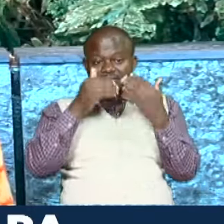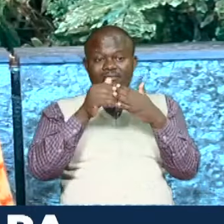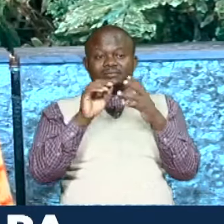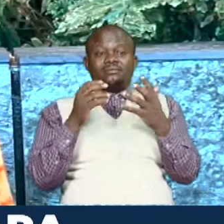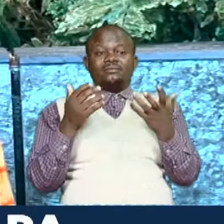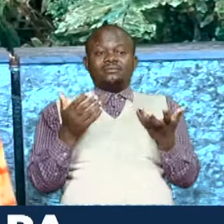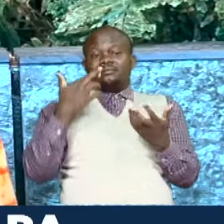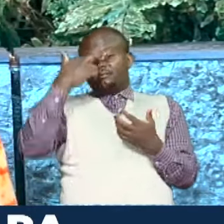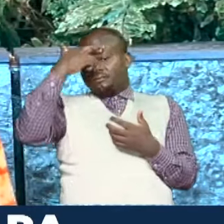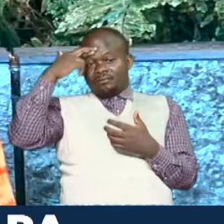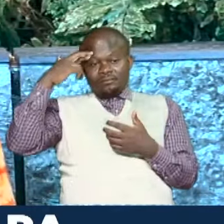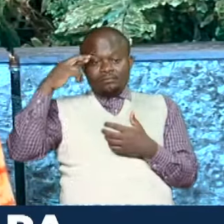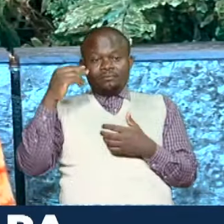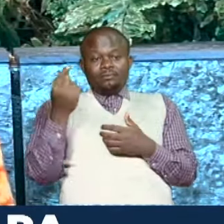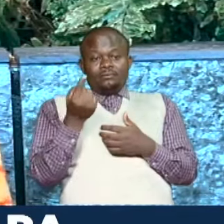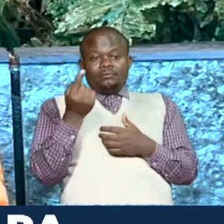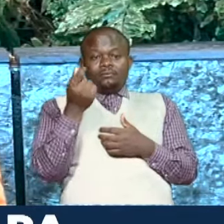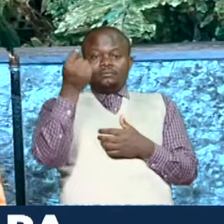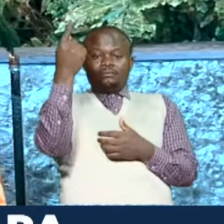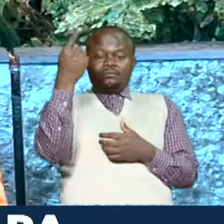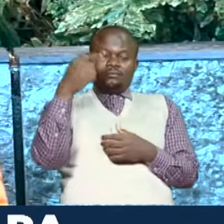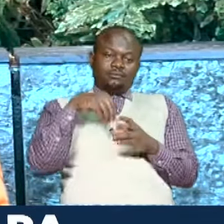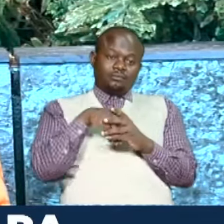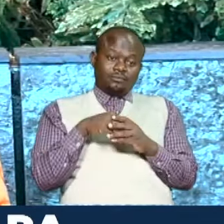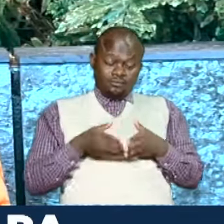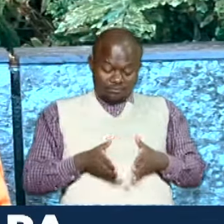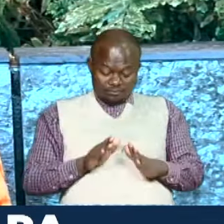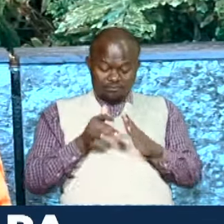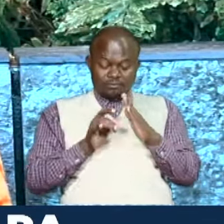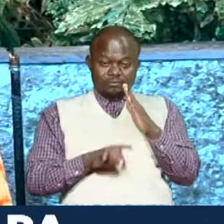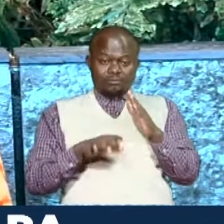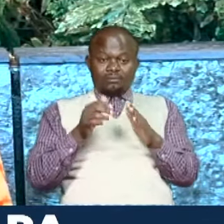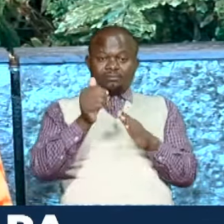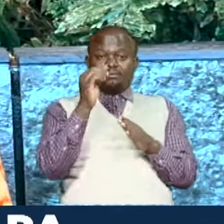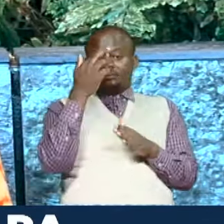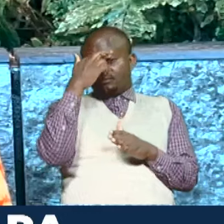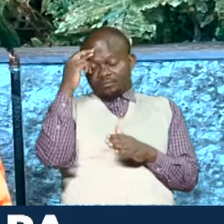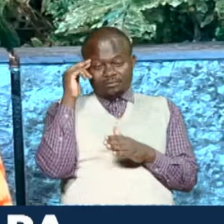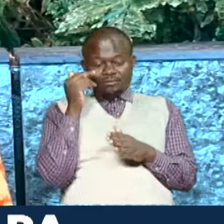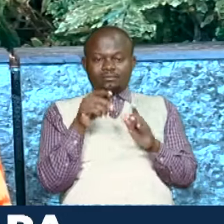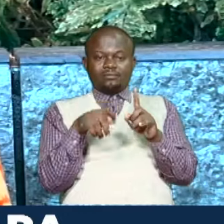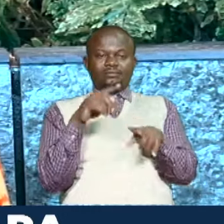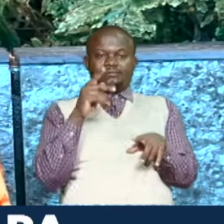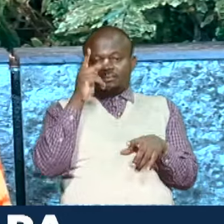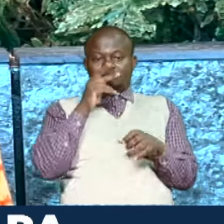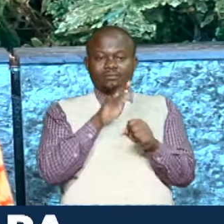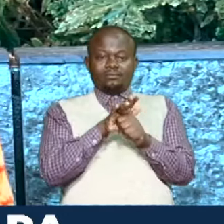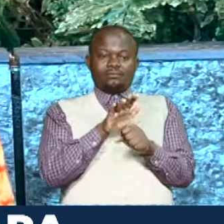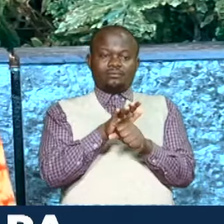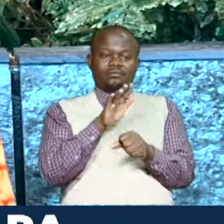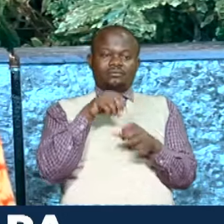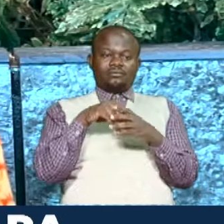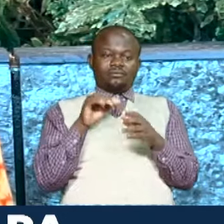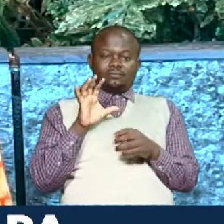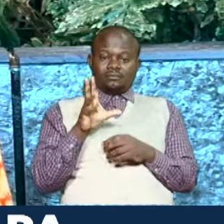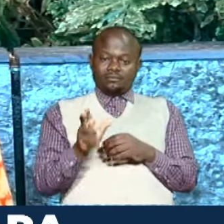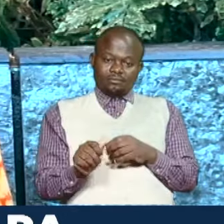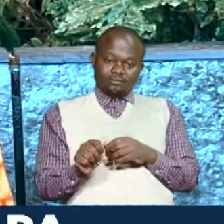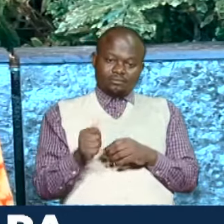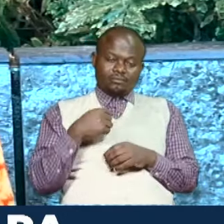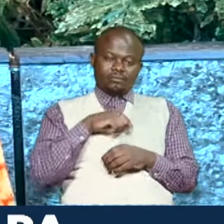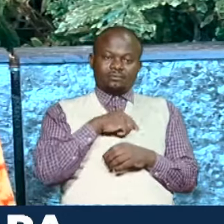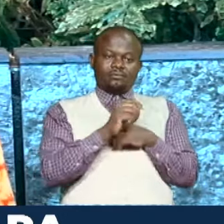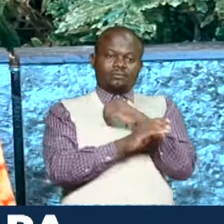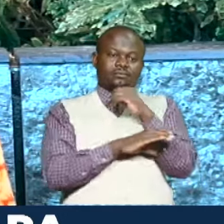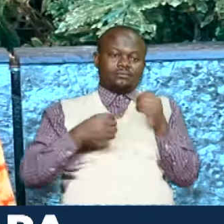niyo mpamvu ya mbere kuva umaze kubyara, niyo mpamvu ya mbere ihitana ababyeyi benshi ku isi, cyane cyane muri Afurika. Navuga ko mu gihugu